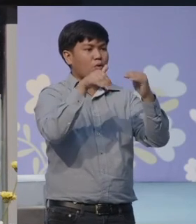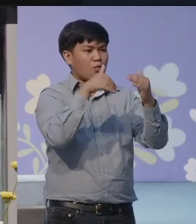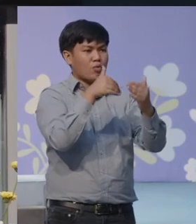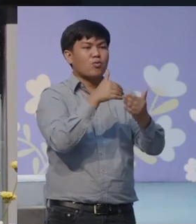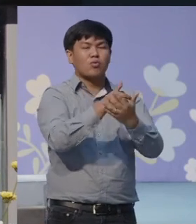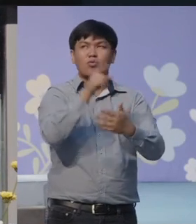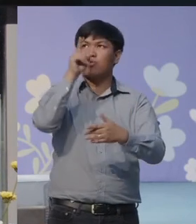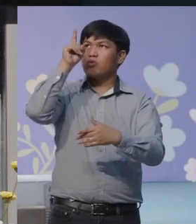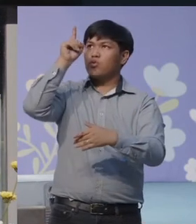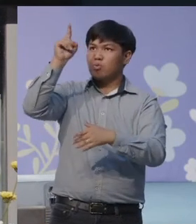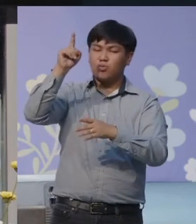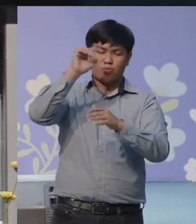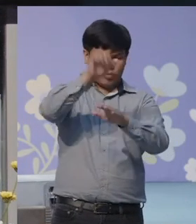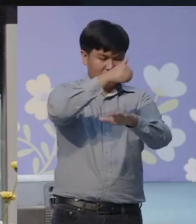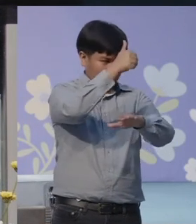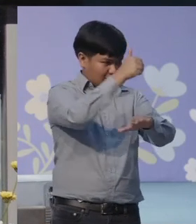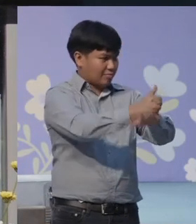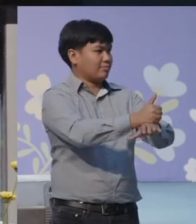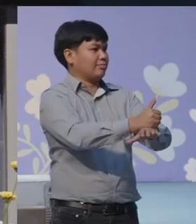mong hari.